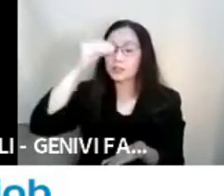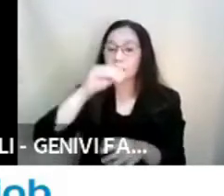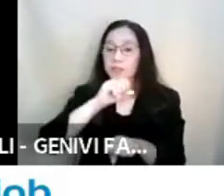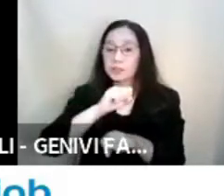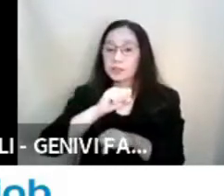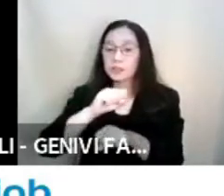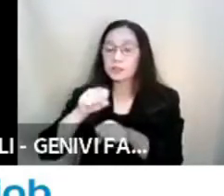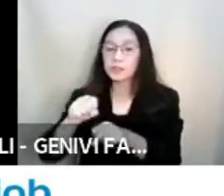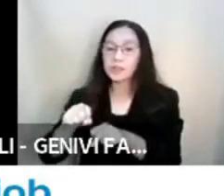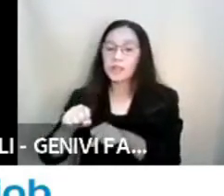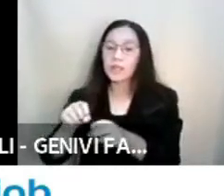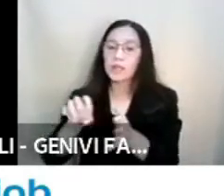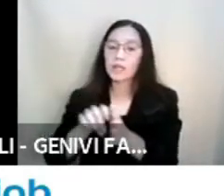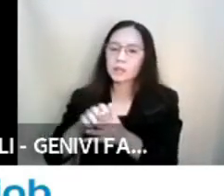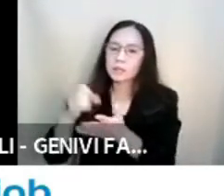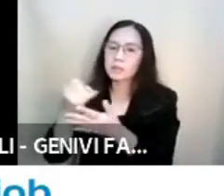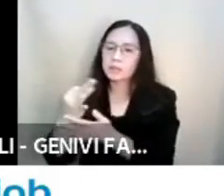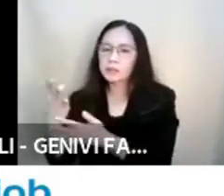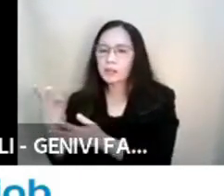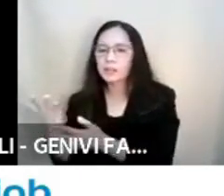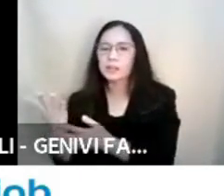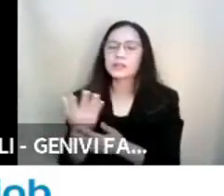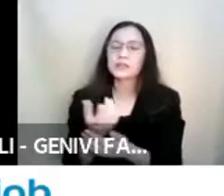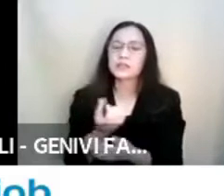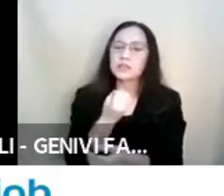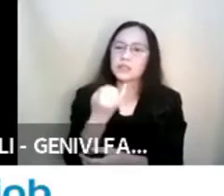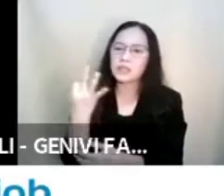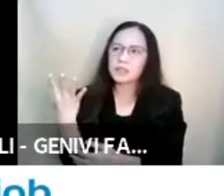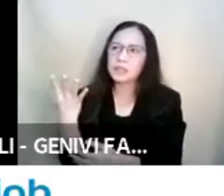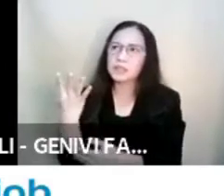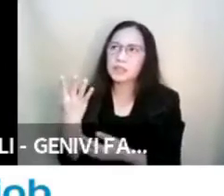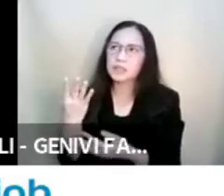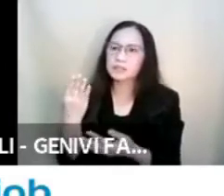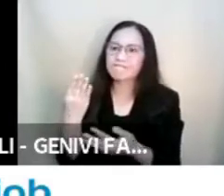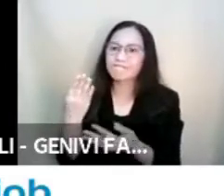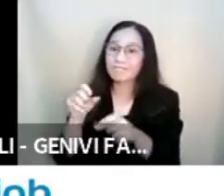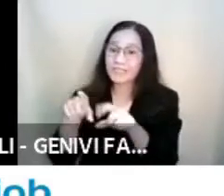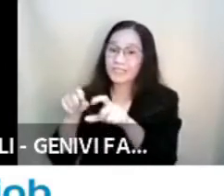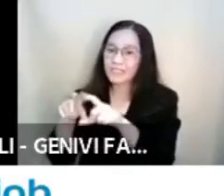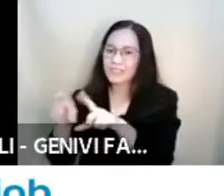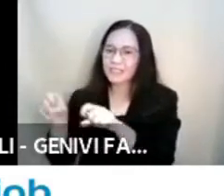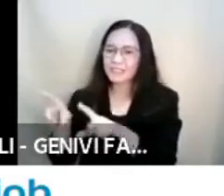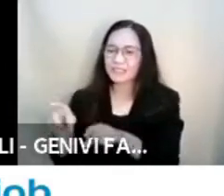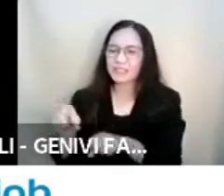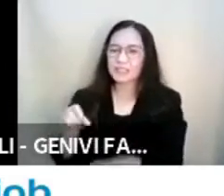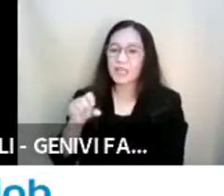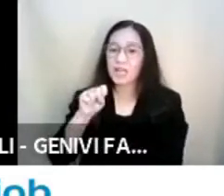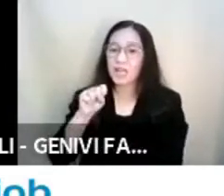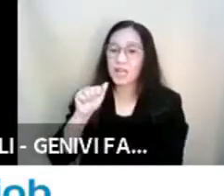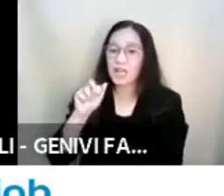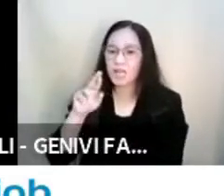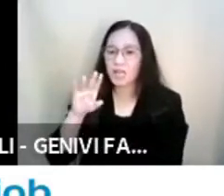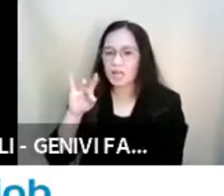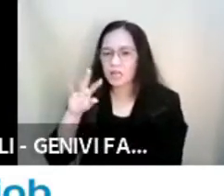yung inventory, pagbilang, ilan na ba yung binibenta nating sardinas? Konti na lang ba? Baka kailangan ng